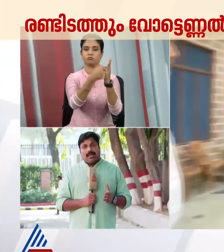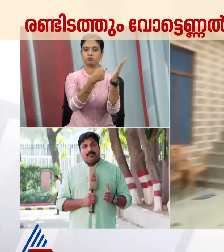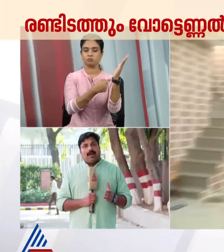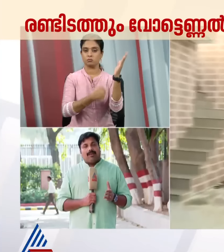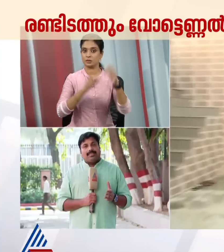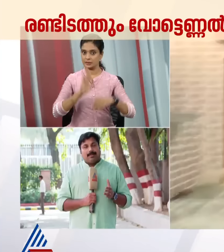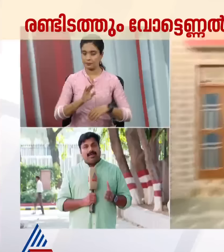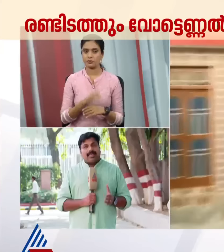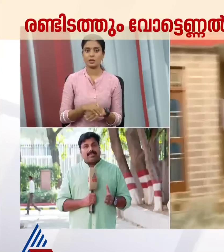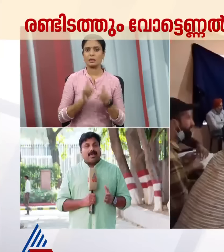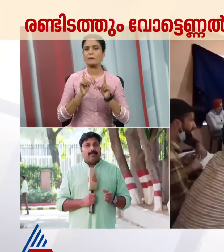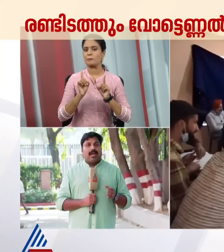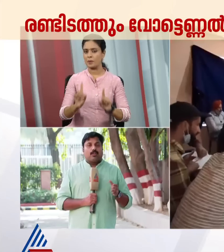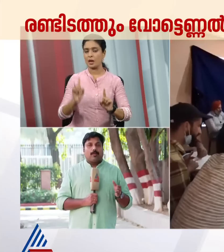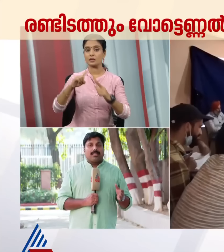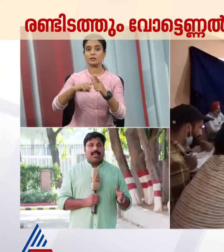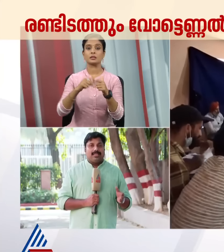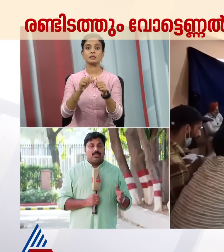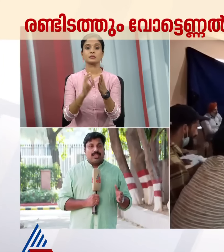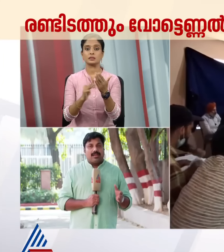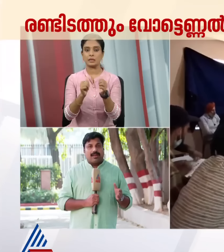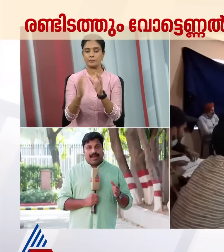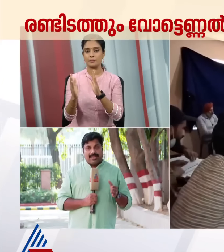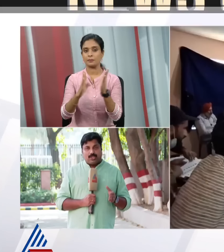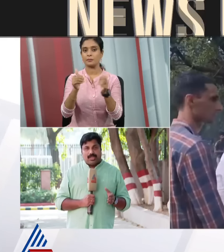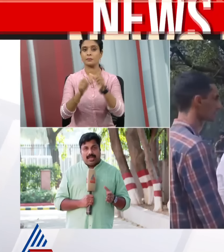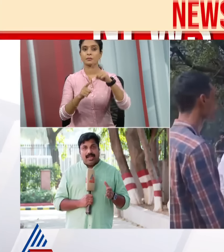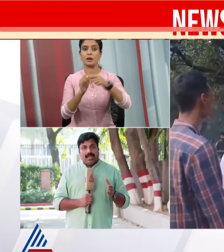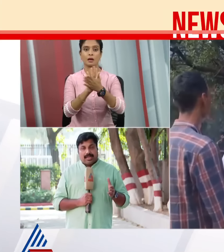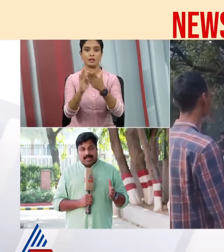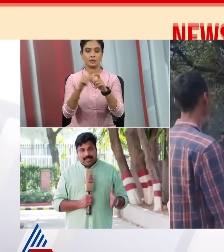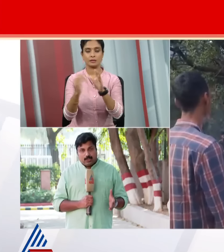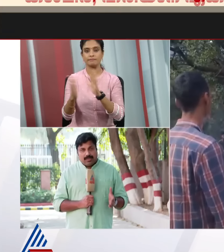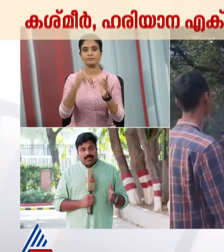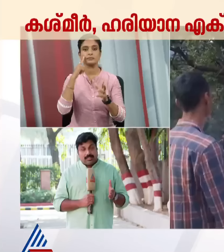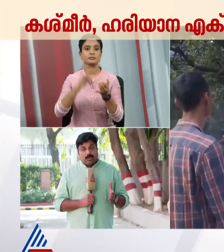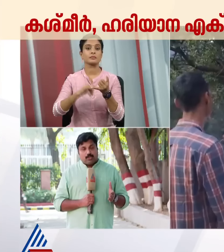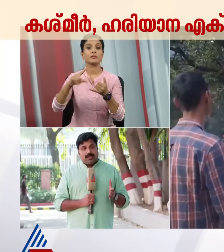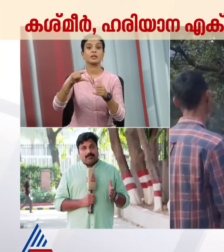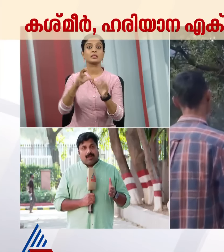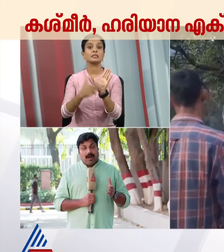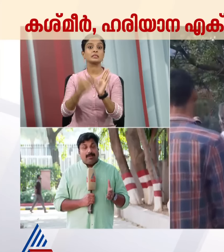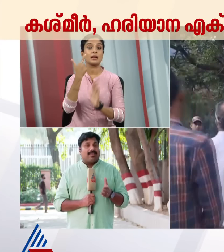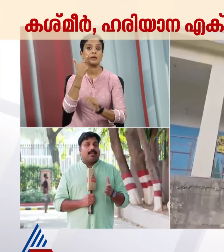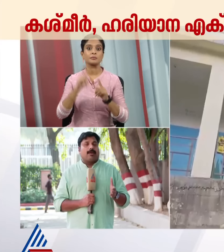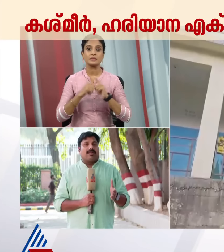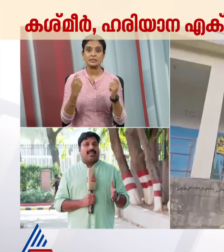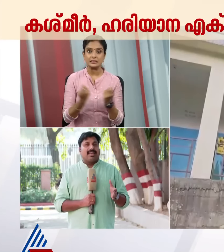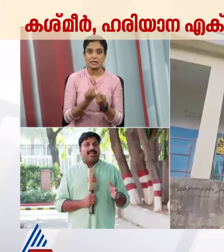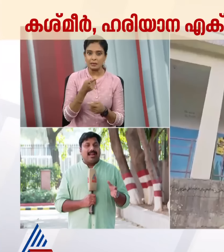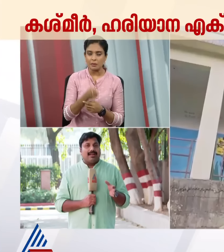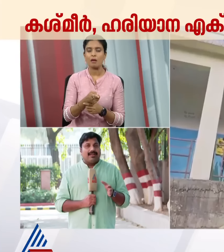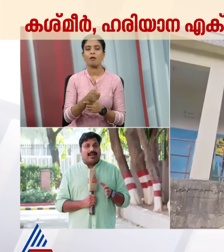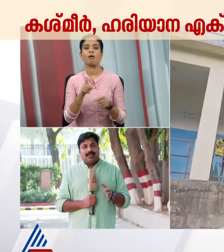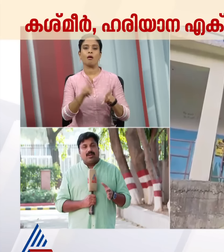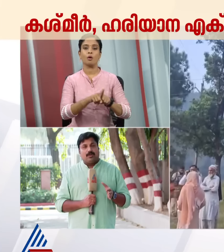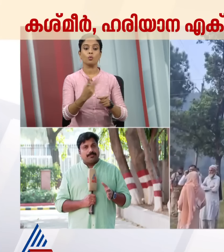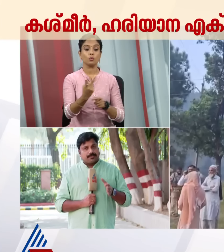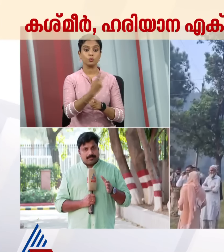പ്രധാനപ്പെട്ട കാര്യം അവിടെ ജമാഅത്തെ ഇസ്ലാമി, അതോടൊപ്പം തന്നെ എഞ്ചിനീയർ റാഷിദിന്റെ കശ്മീർ ജമ്മുകശ്മീർ അവാമി ഇത്തെഹാദ് പാർട്ടി, ഇങ്ങനെ ഈ